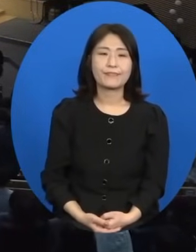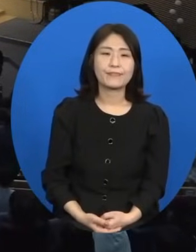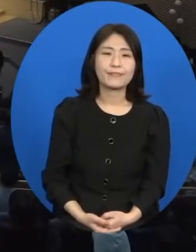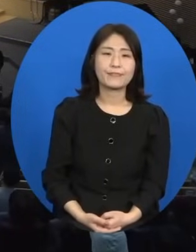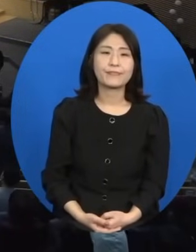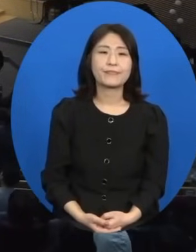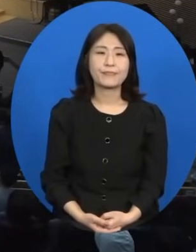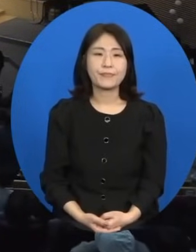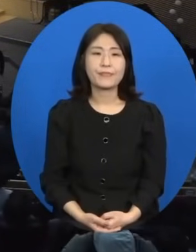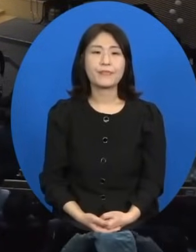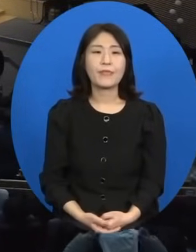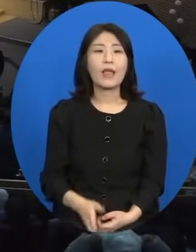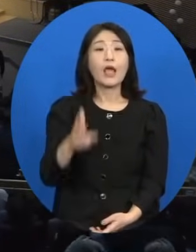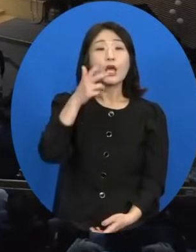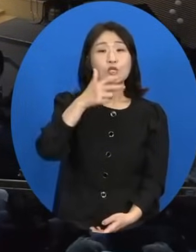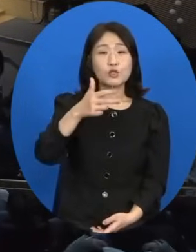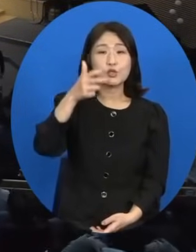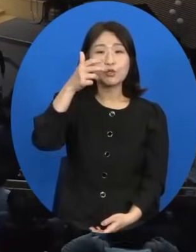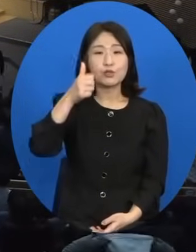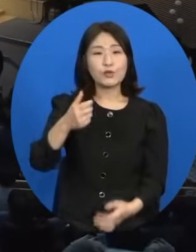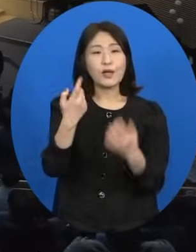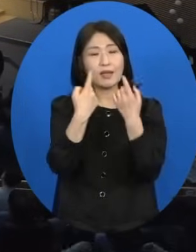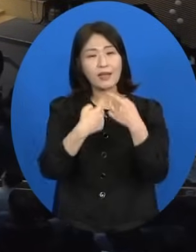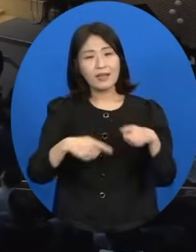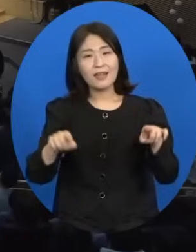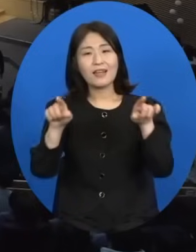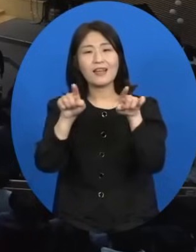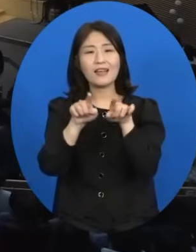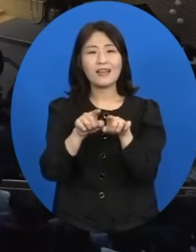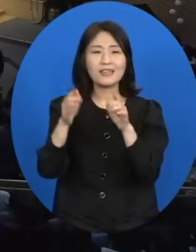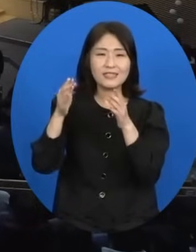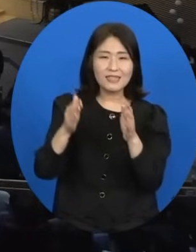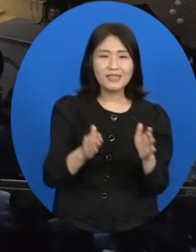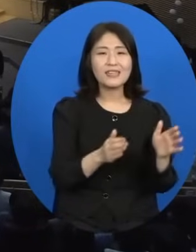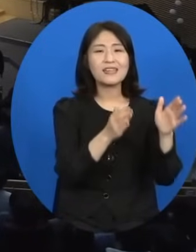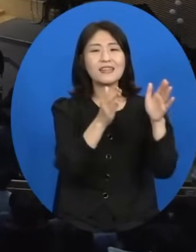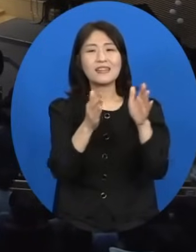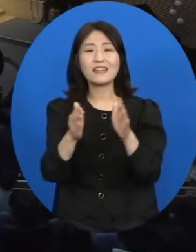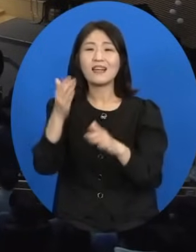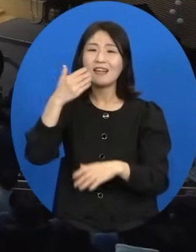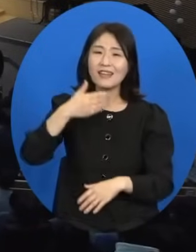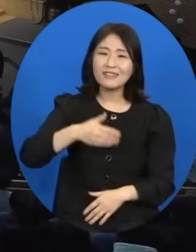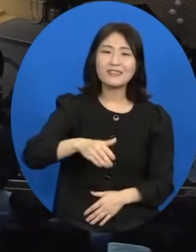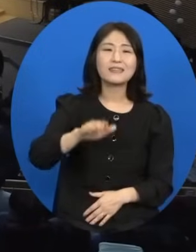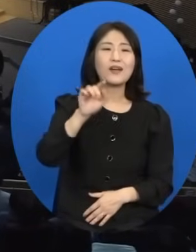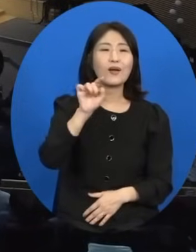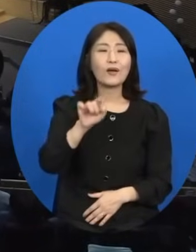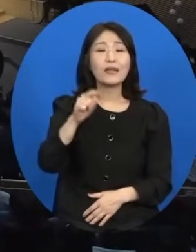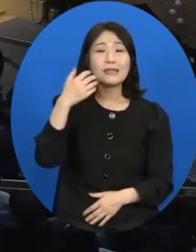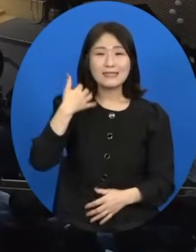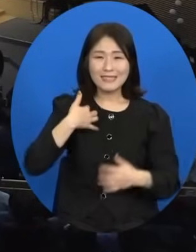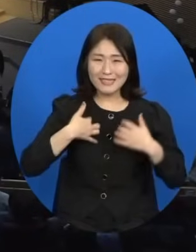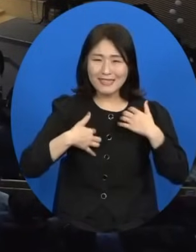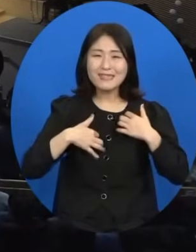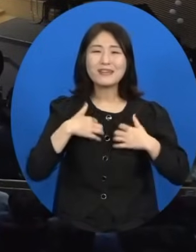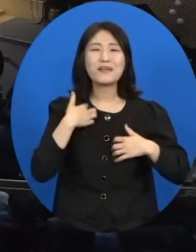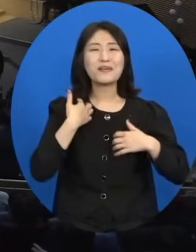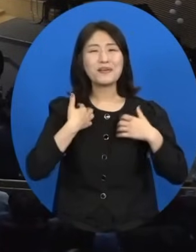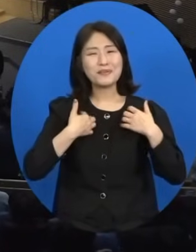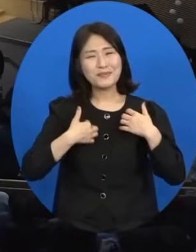주와 같이 길가는 것 주와 같이 길가는 것